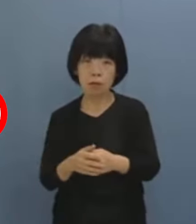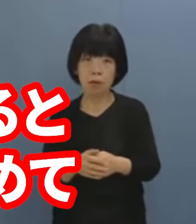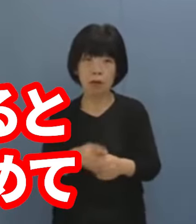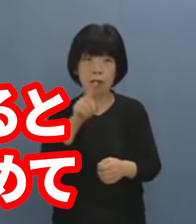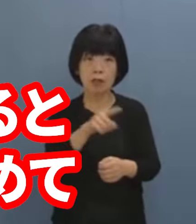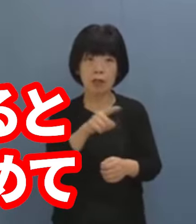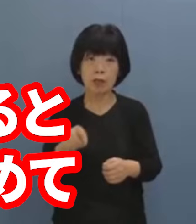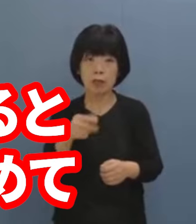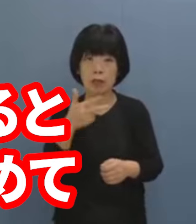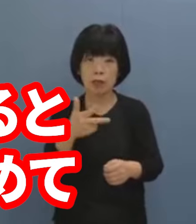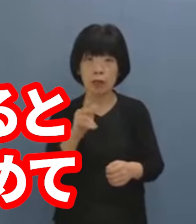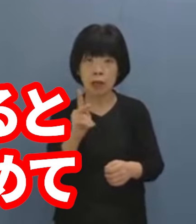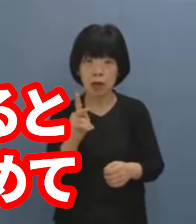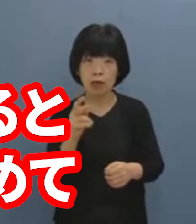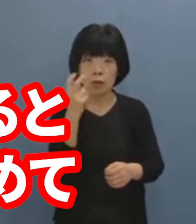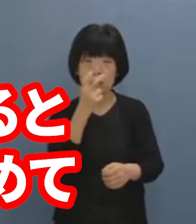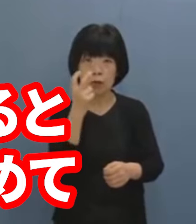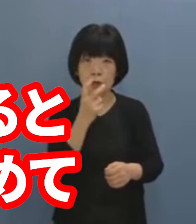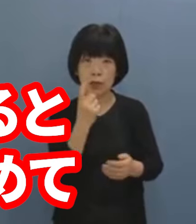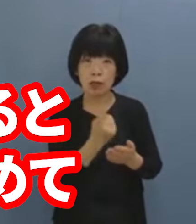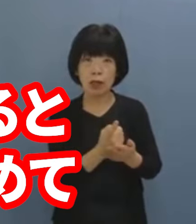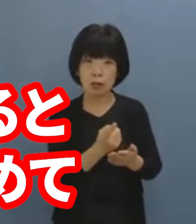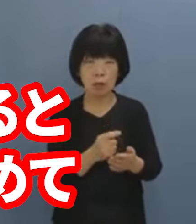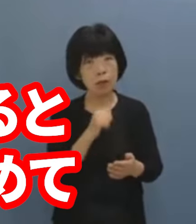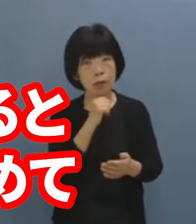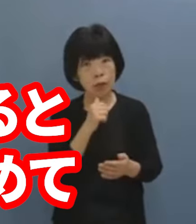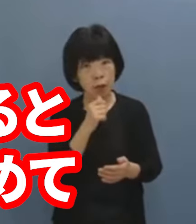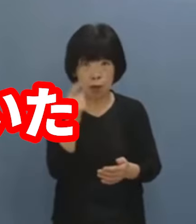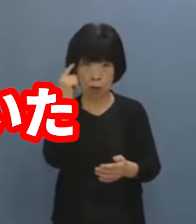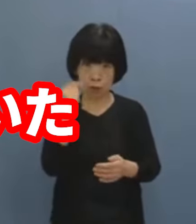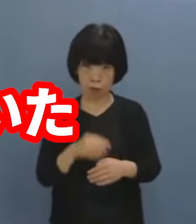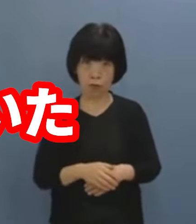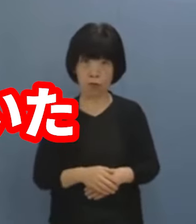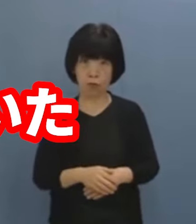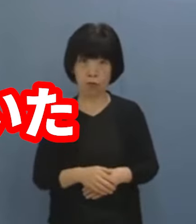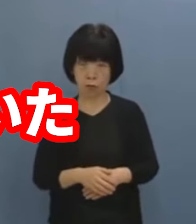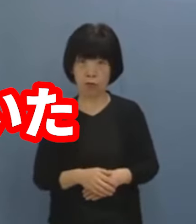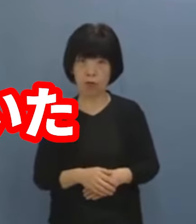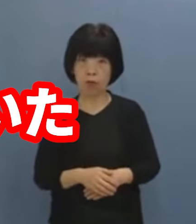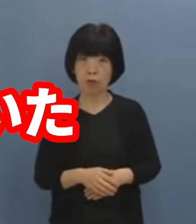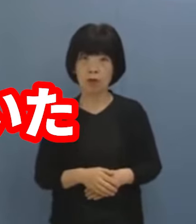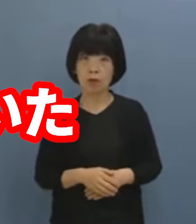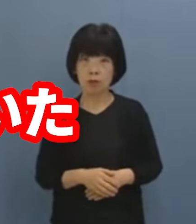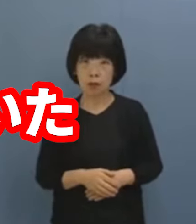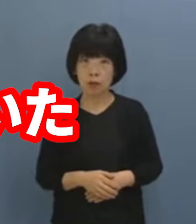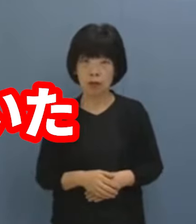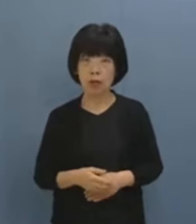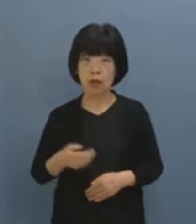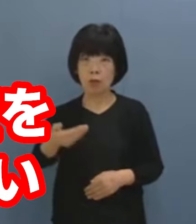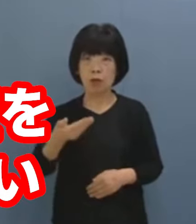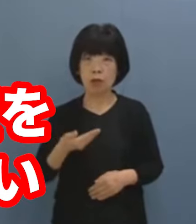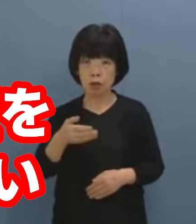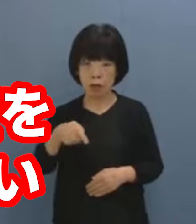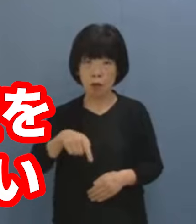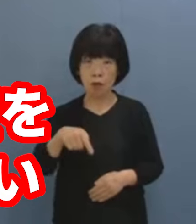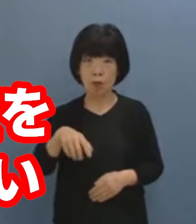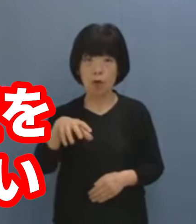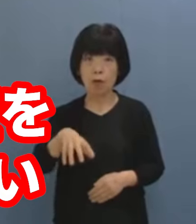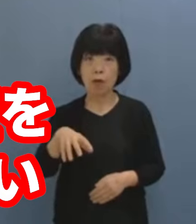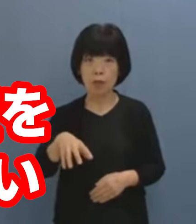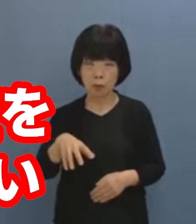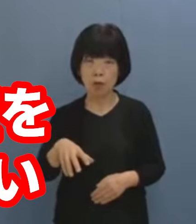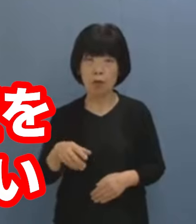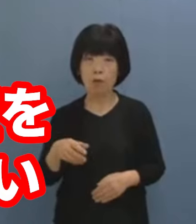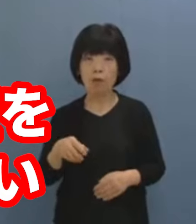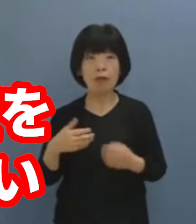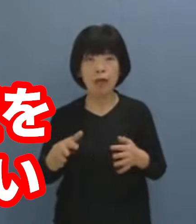やはり見えてこない事実があるというふうに専門家も含めて記者会見でも 言われてたと思いますが、まあ、やっぱり上司である知事の